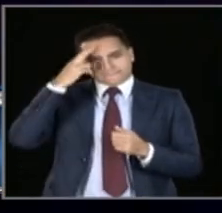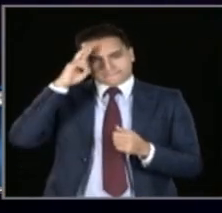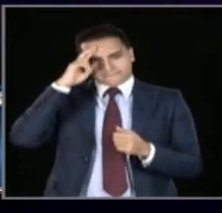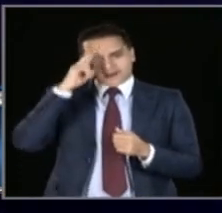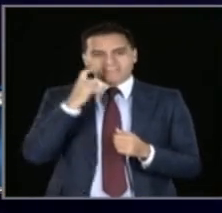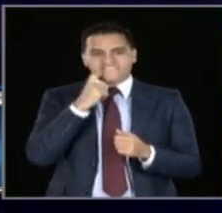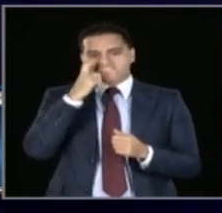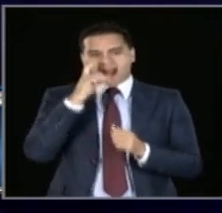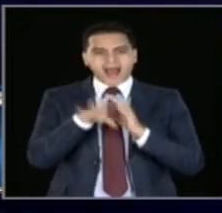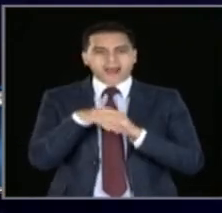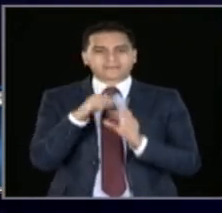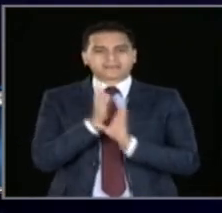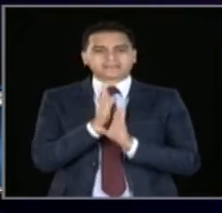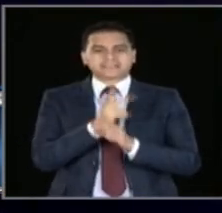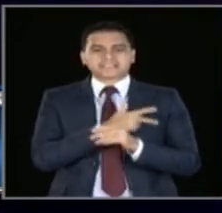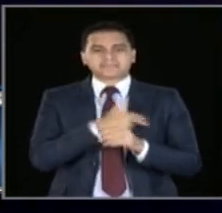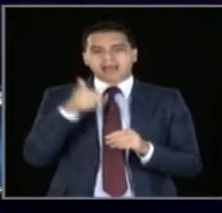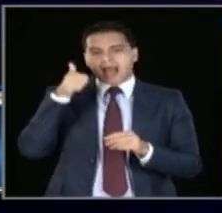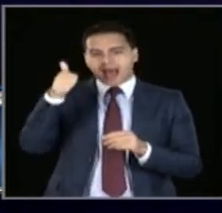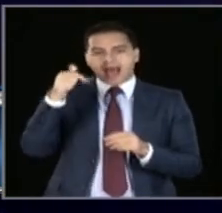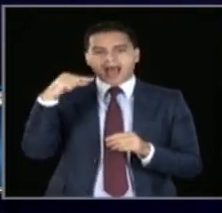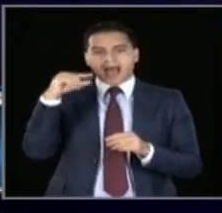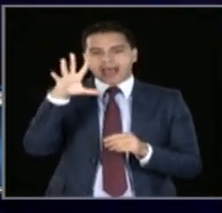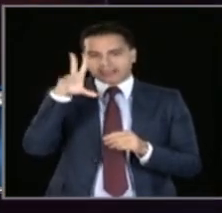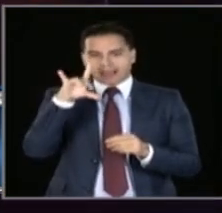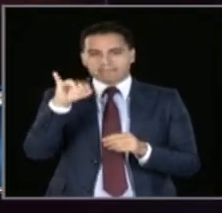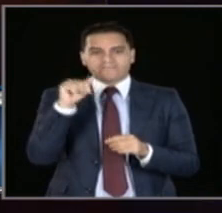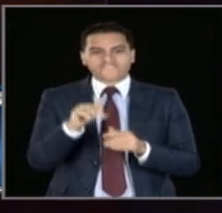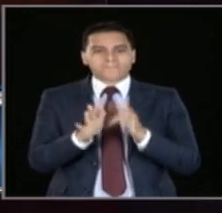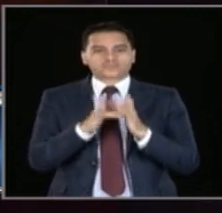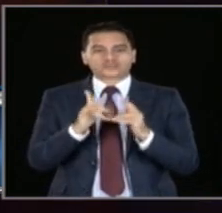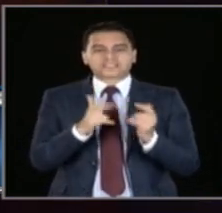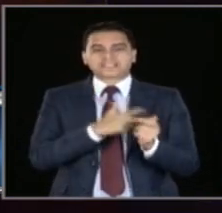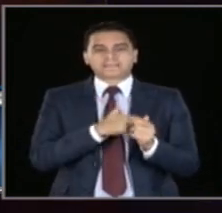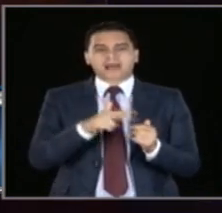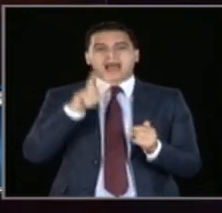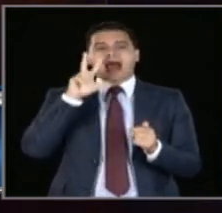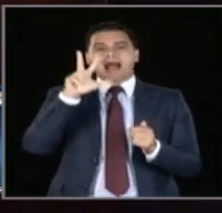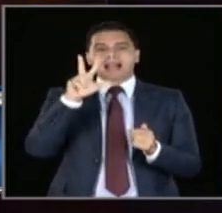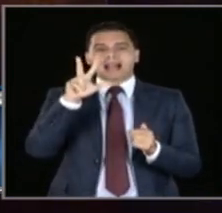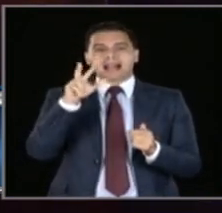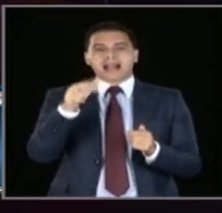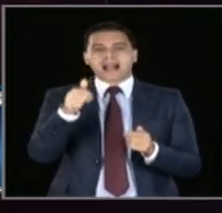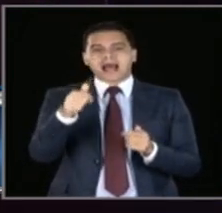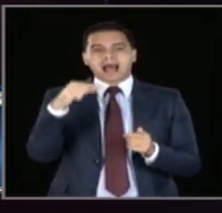فنون من هو الفنان الذي قام بدور ادهم في مسلسل الادهم